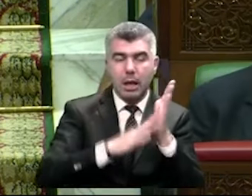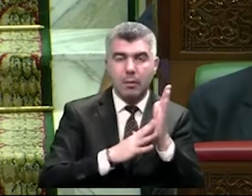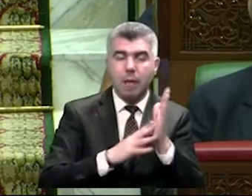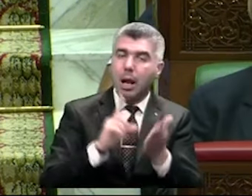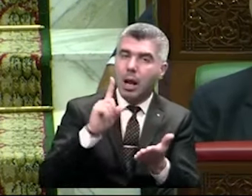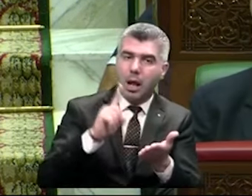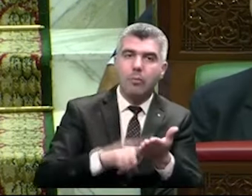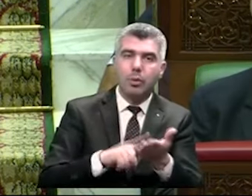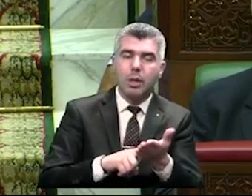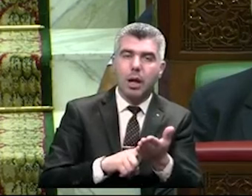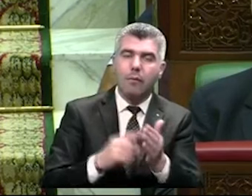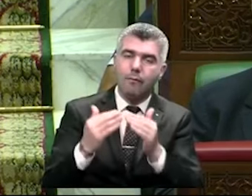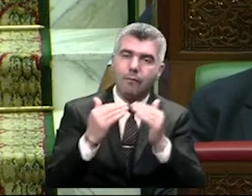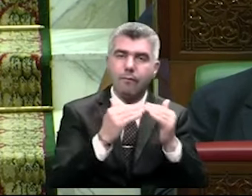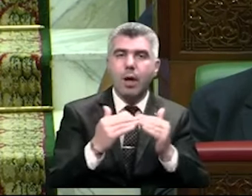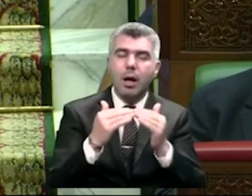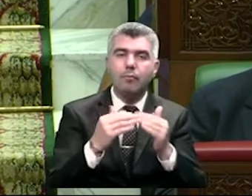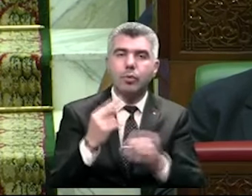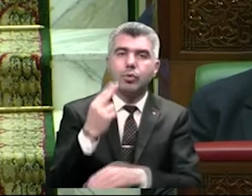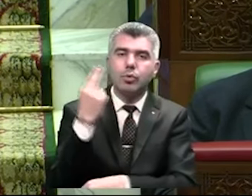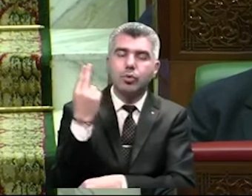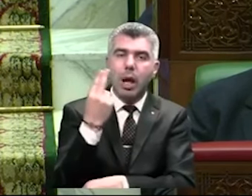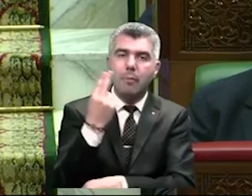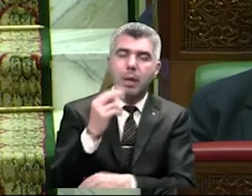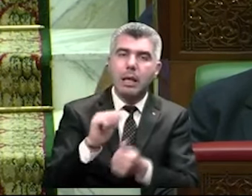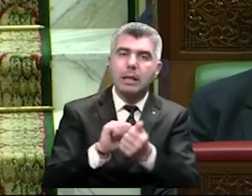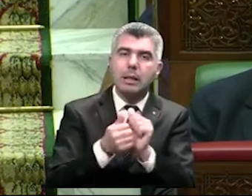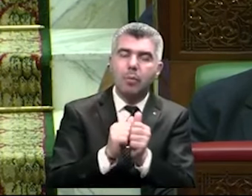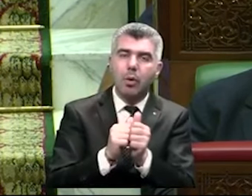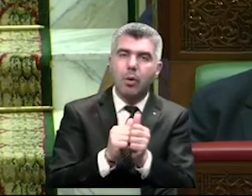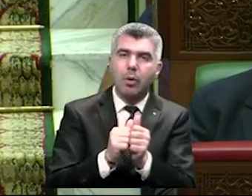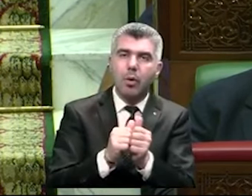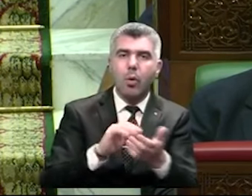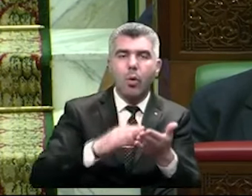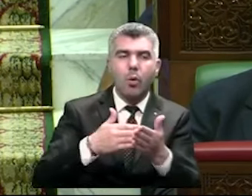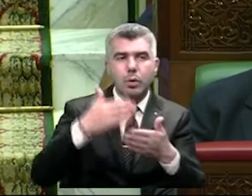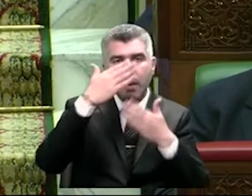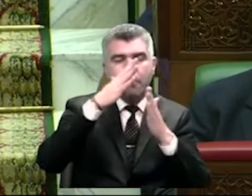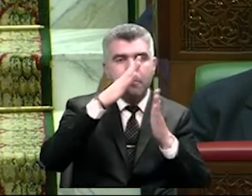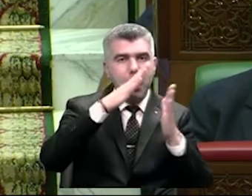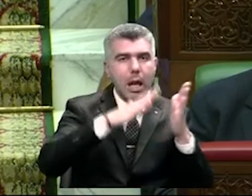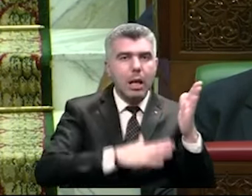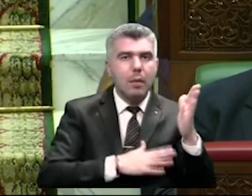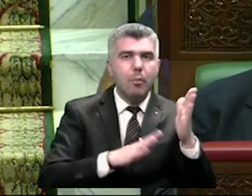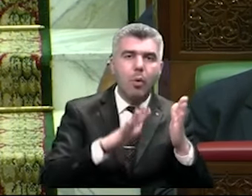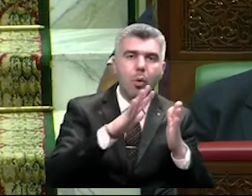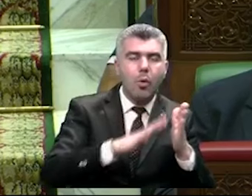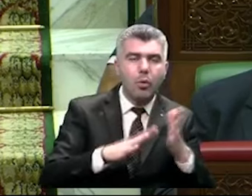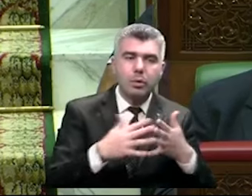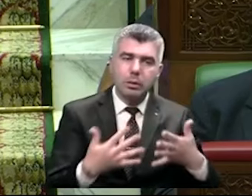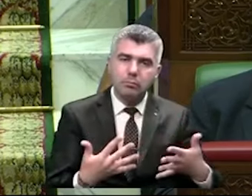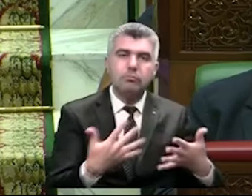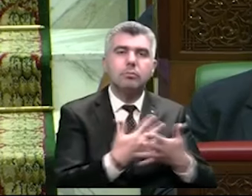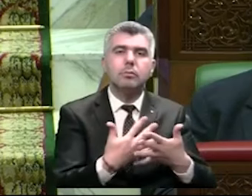لابد من تنسيق مع الجامعات الرياضيه المغربيه بكل فروعها من اجل تبني الطاقه